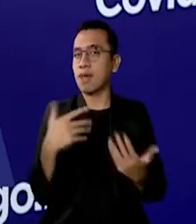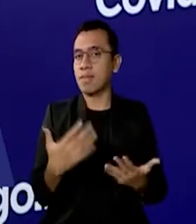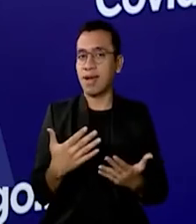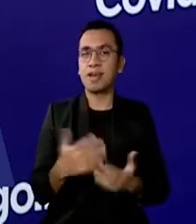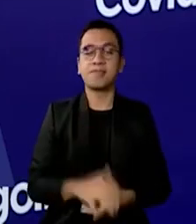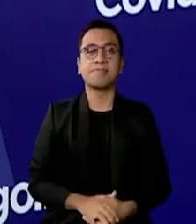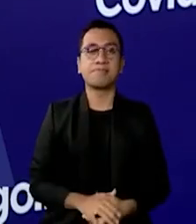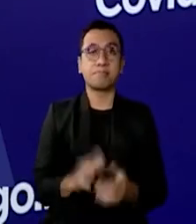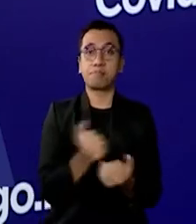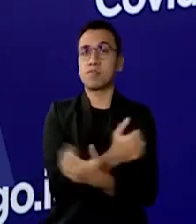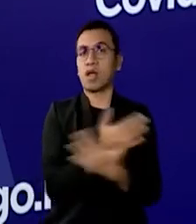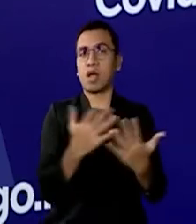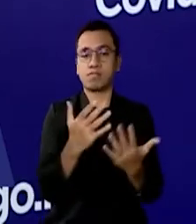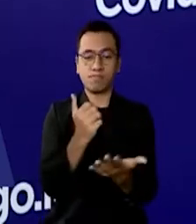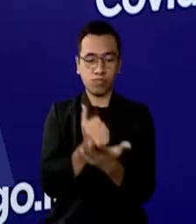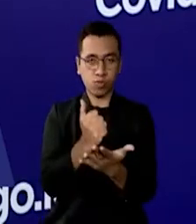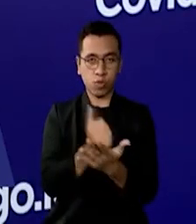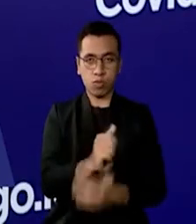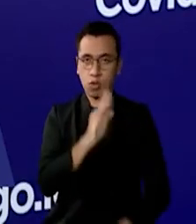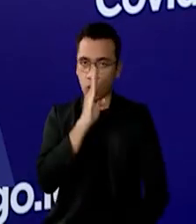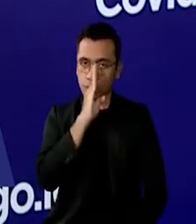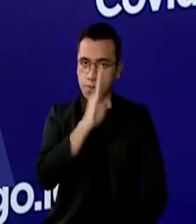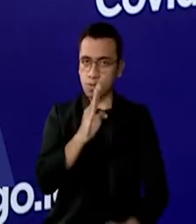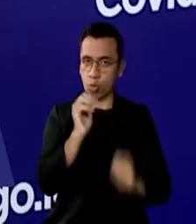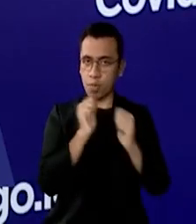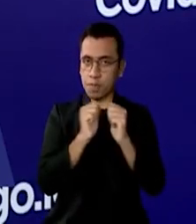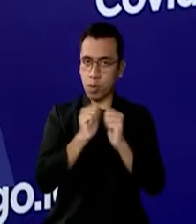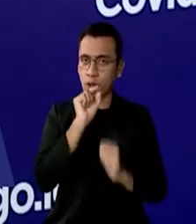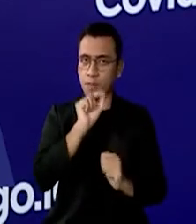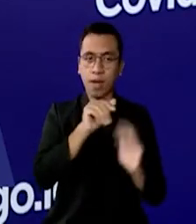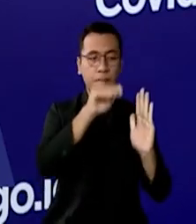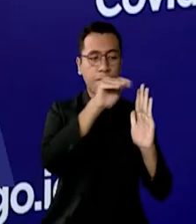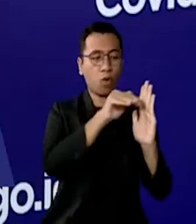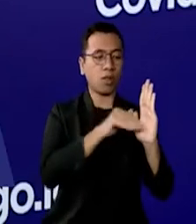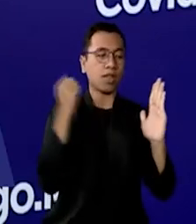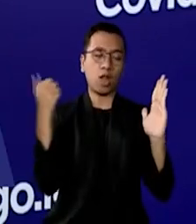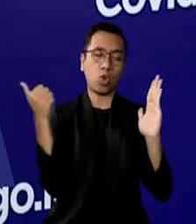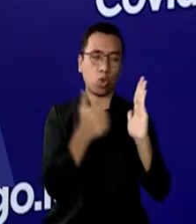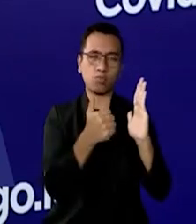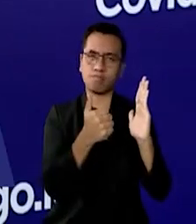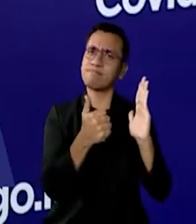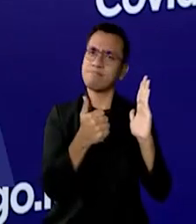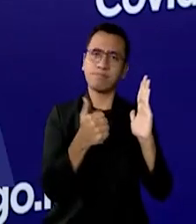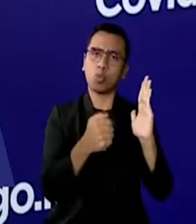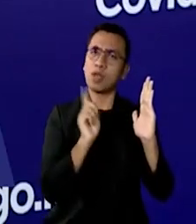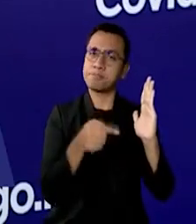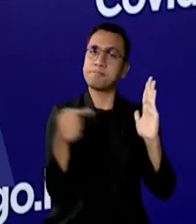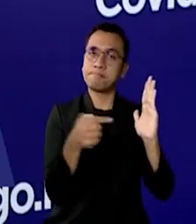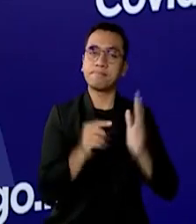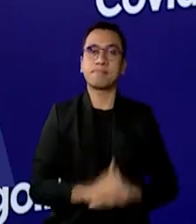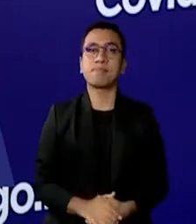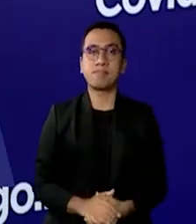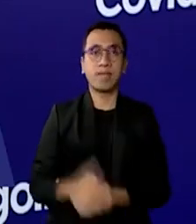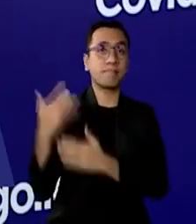seluruh elemen masyarakat agar tetap disiplin menerapkan protokol kesehatan peran pemangku kebijakan di tingkat